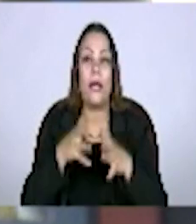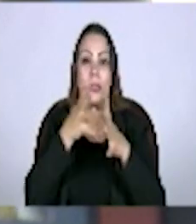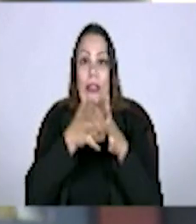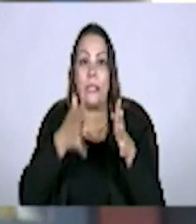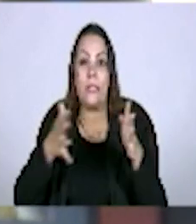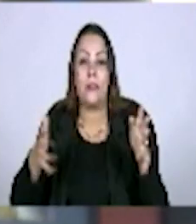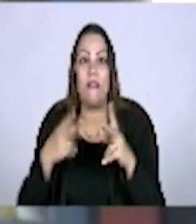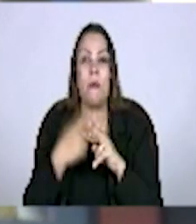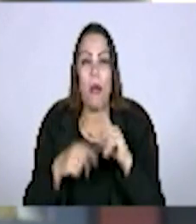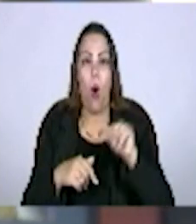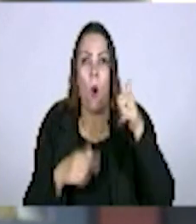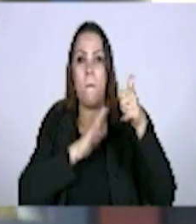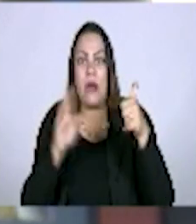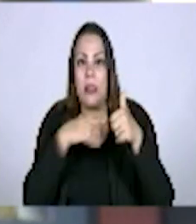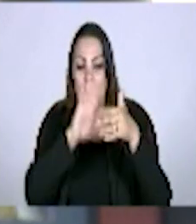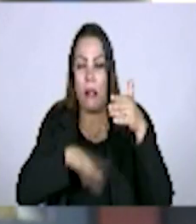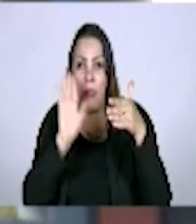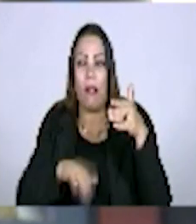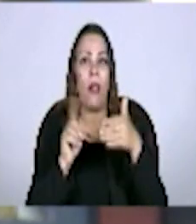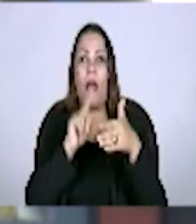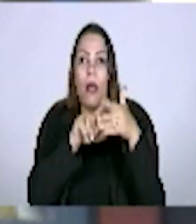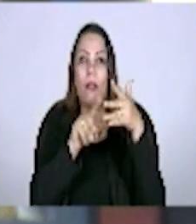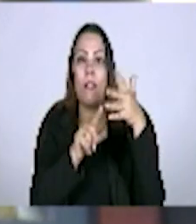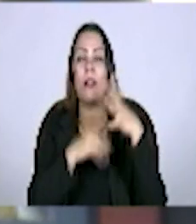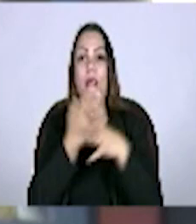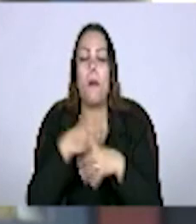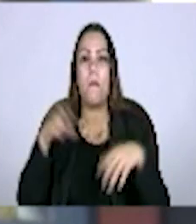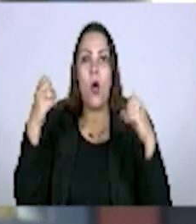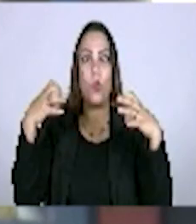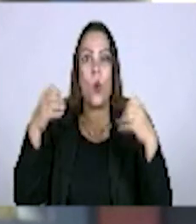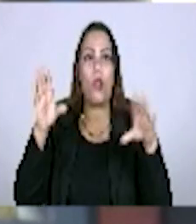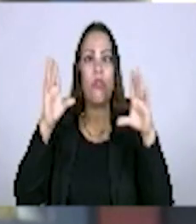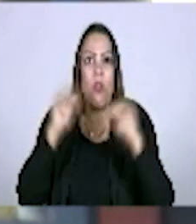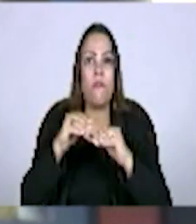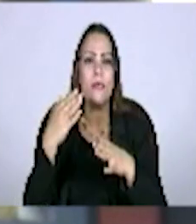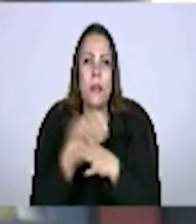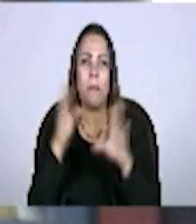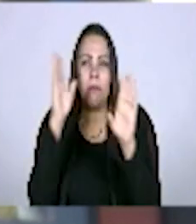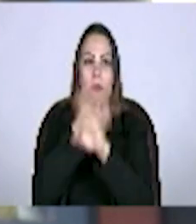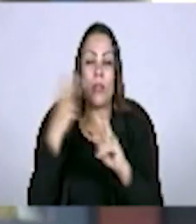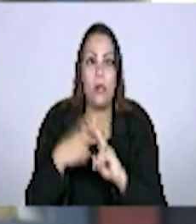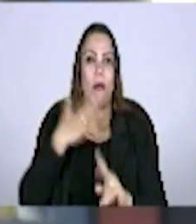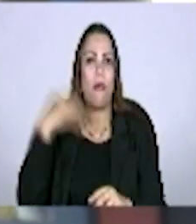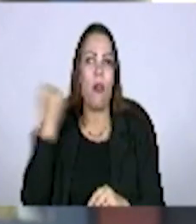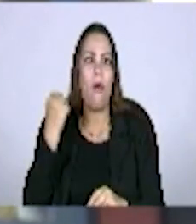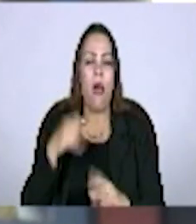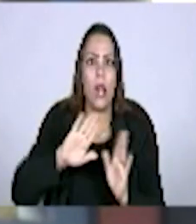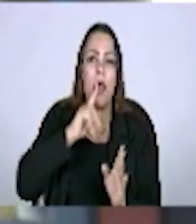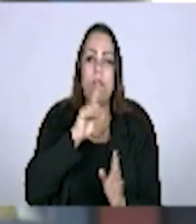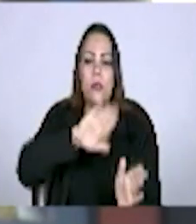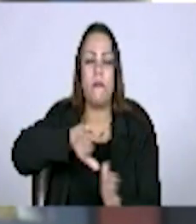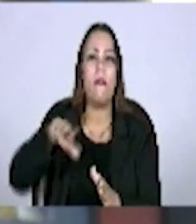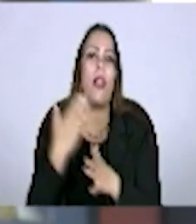والثالث جنبيها قيادات ما بتطفيش كده الانوار اللي ظاهره عندها وتخبي الكفاءات وتحاول